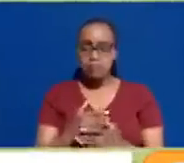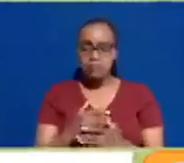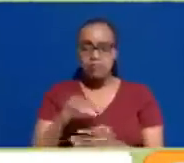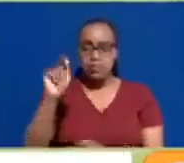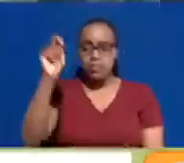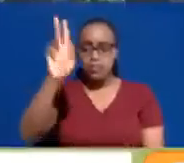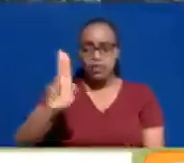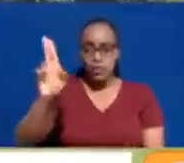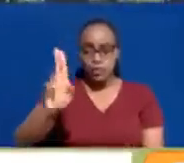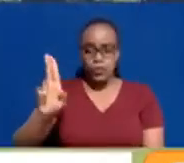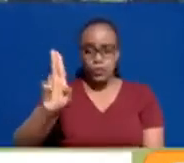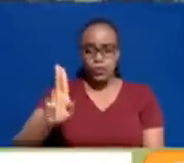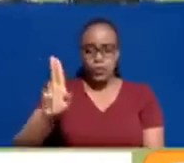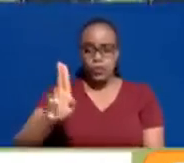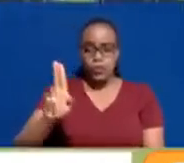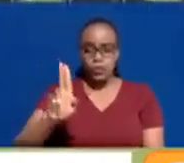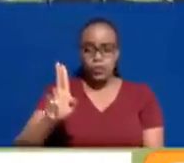Rais Kenyatta